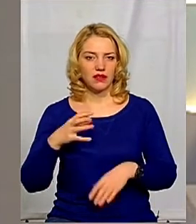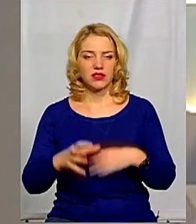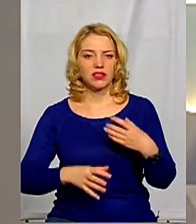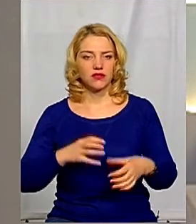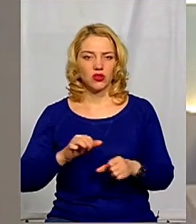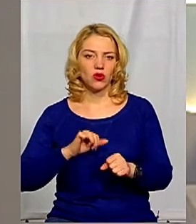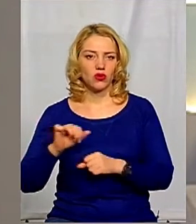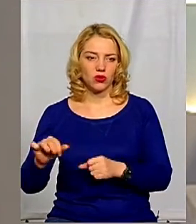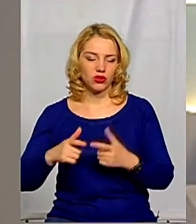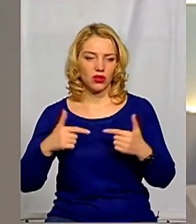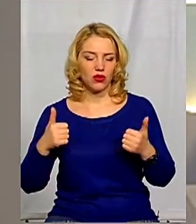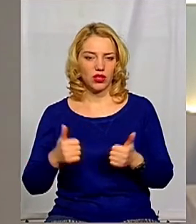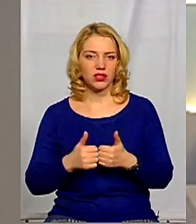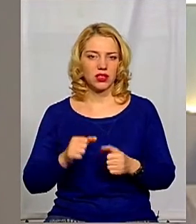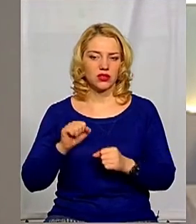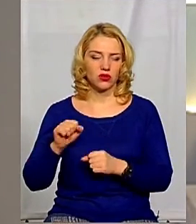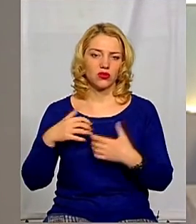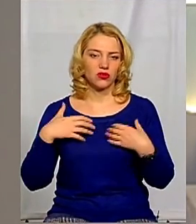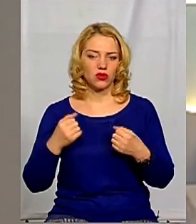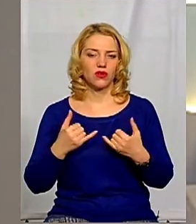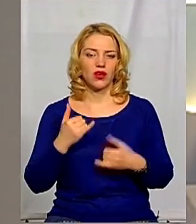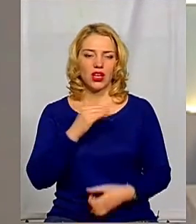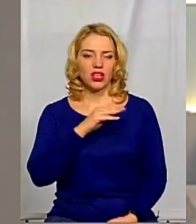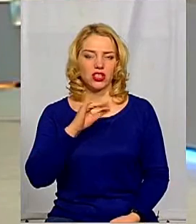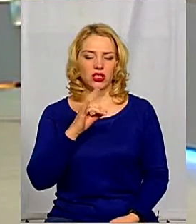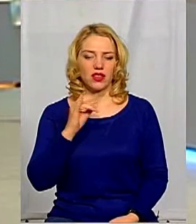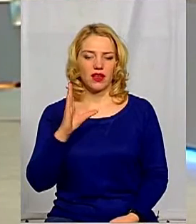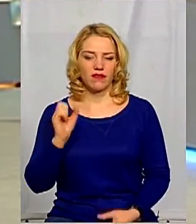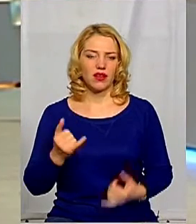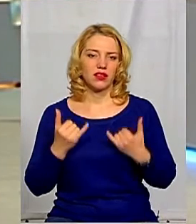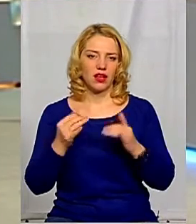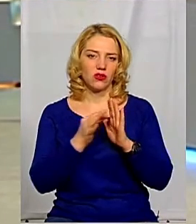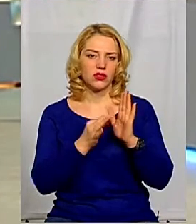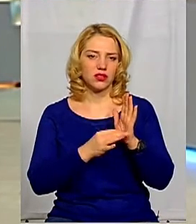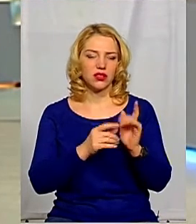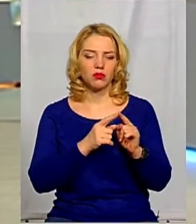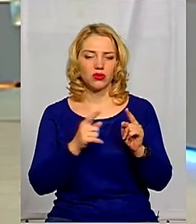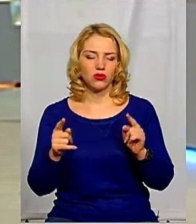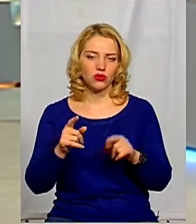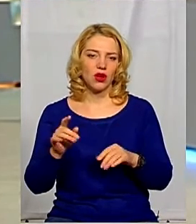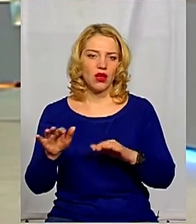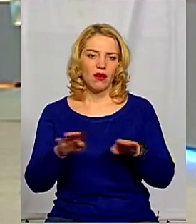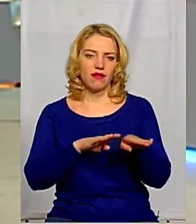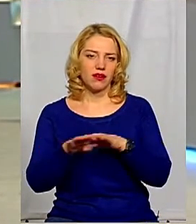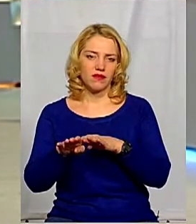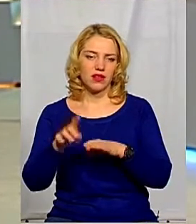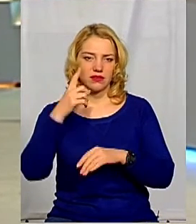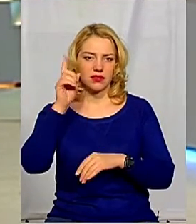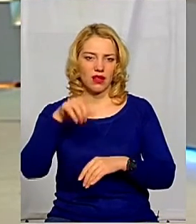Всесвітньої охорони організації охорони здоров'я у Женеві для оцінки поточного рівня знань про нову